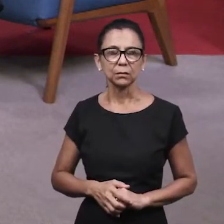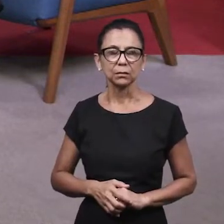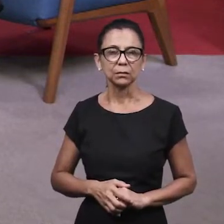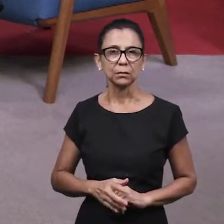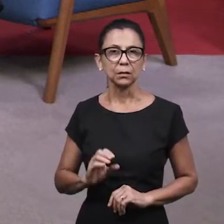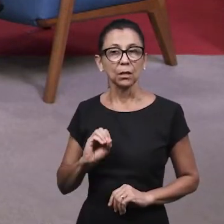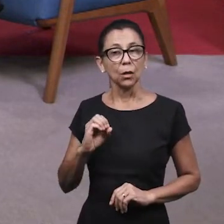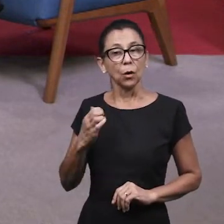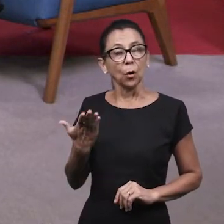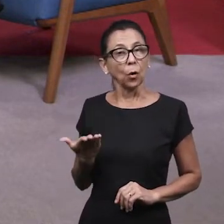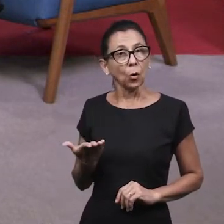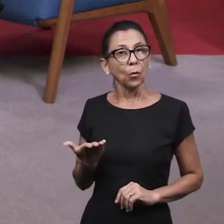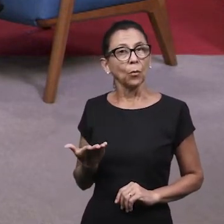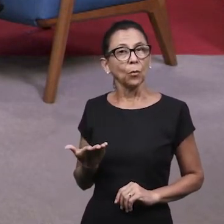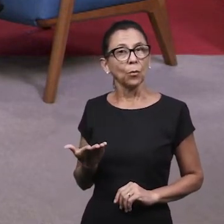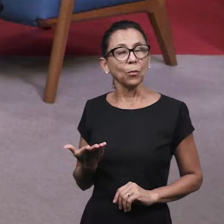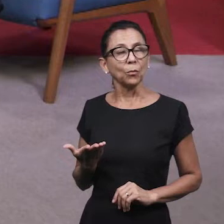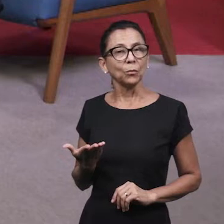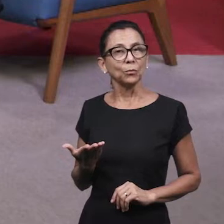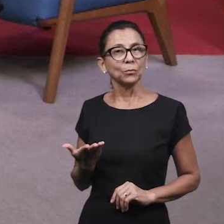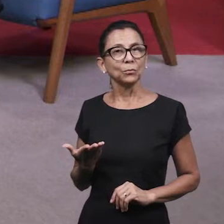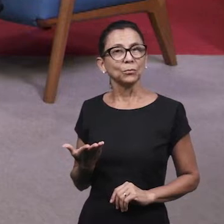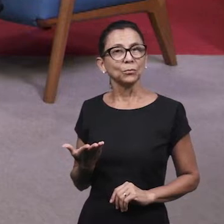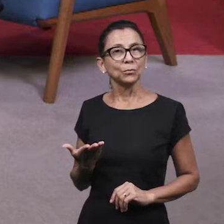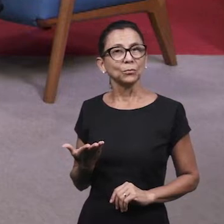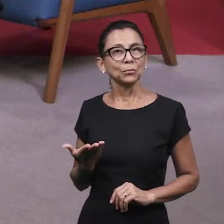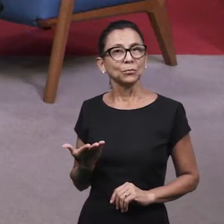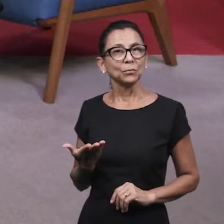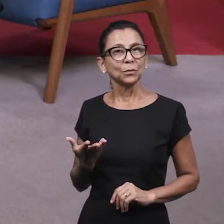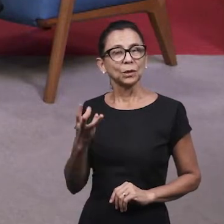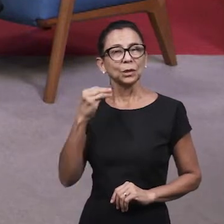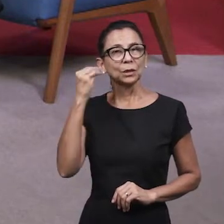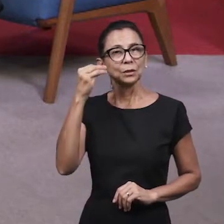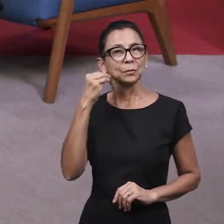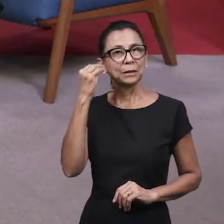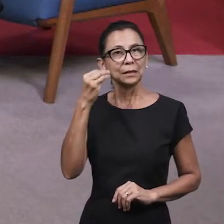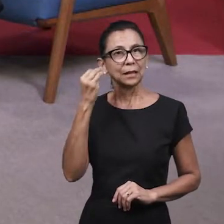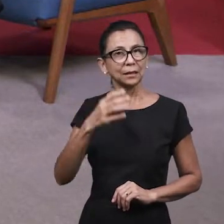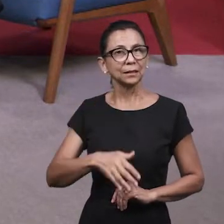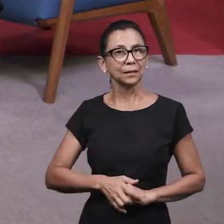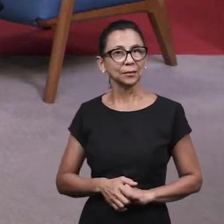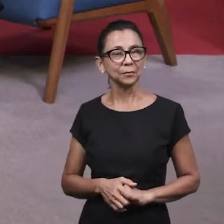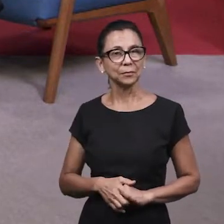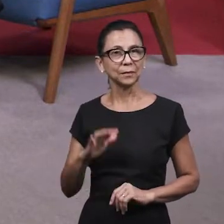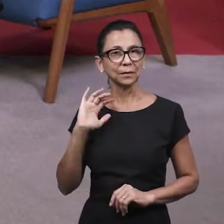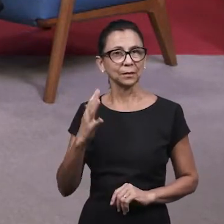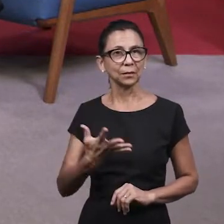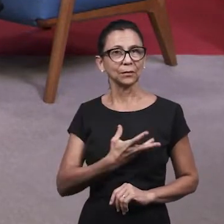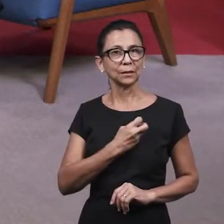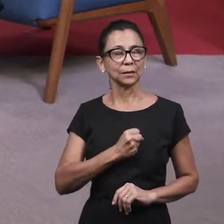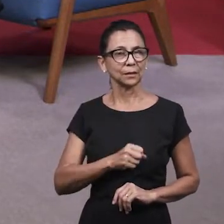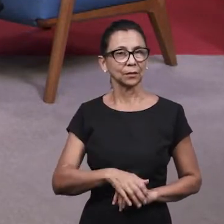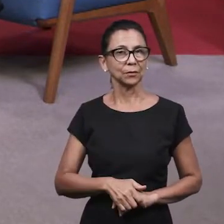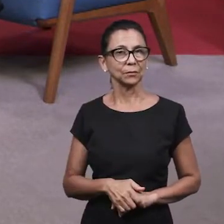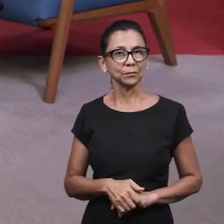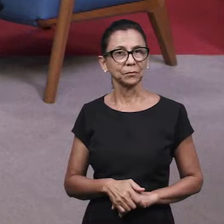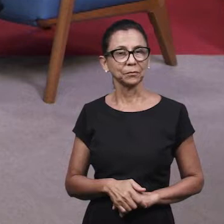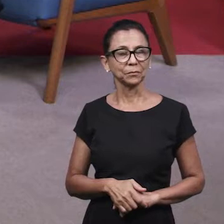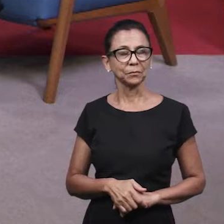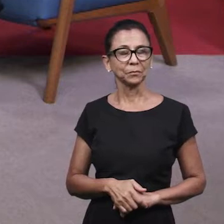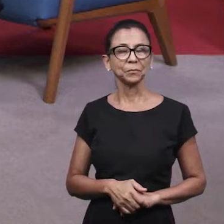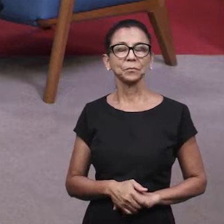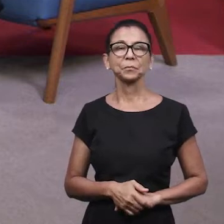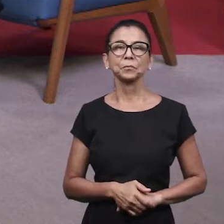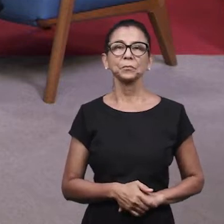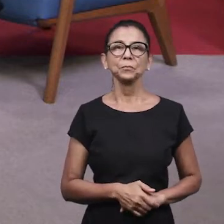Donc, est-ce que cela apporte à moi la même vie que Jésus a eue? Quel est le résultat dans ma vie? Nous